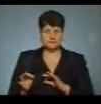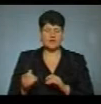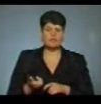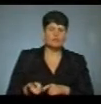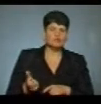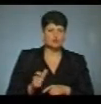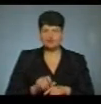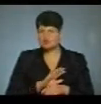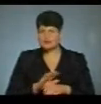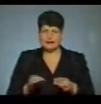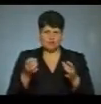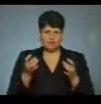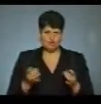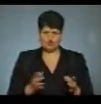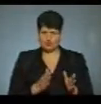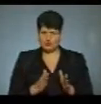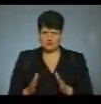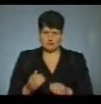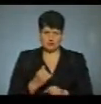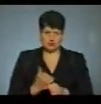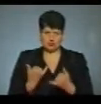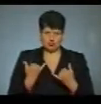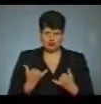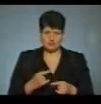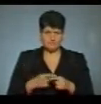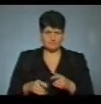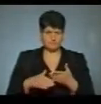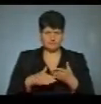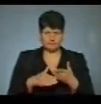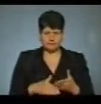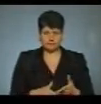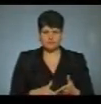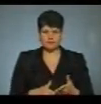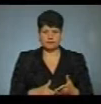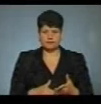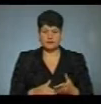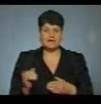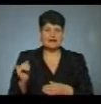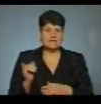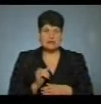дуже непростому режимі працюють сьогодні лікарі екстреної медичної допомоги, медичні працівники. І медичні